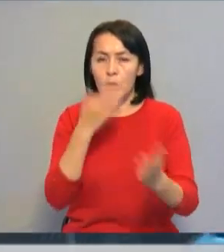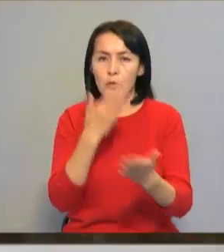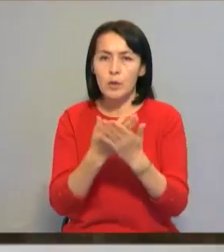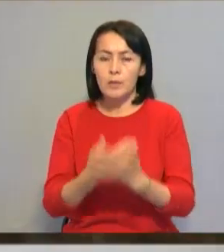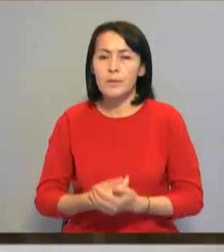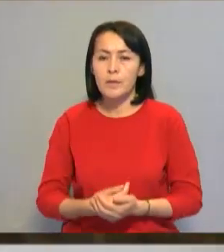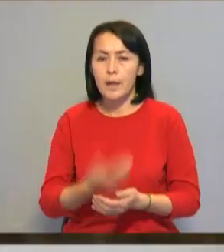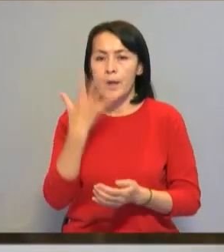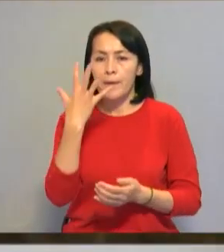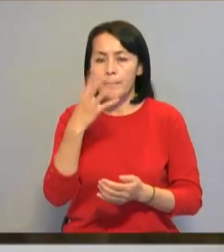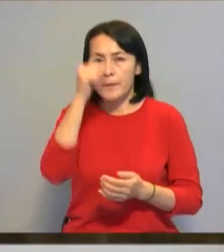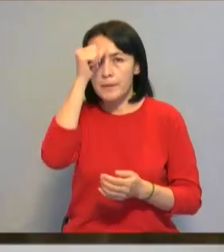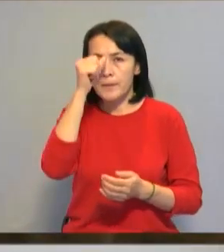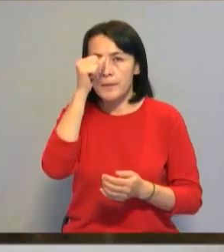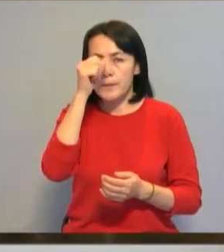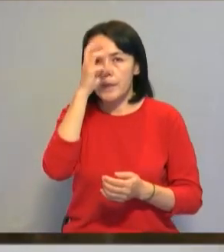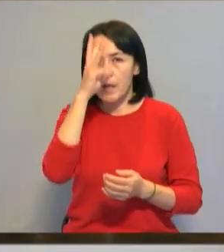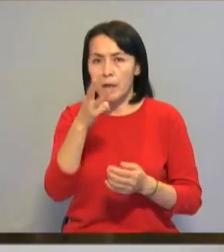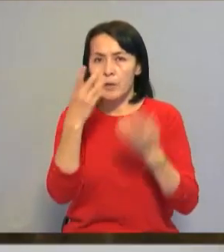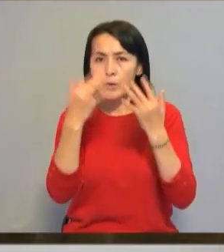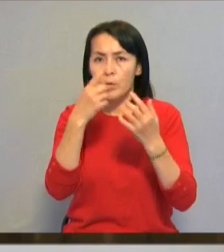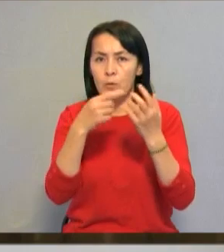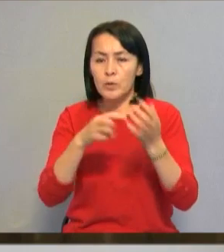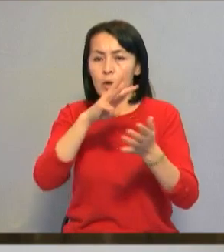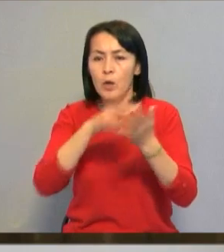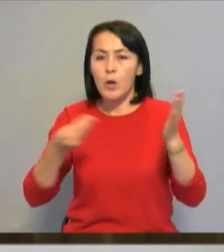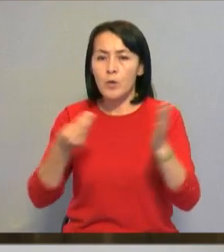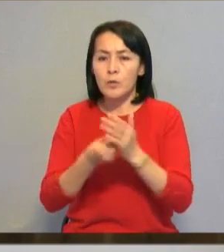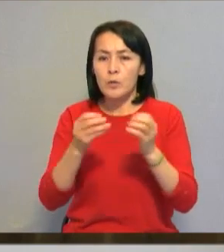сұранамыз. 5 айлық көрсеткіш салынады, жобалатып